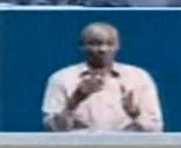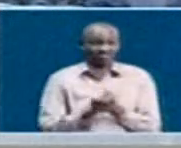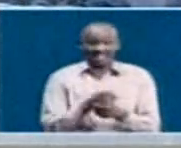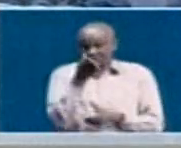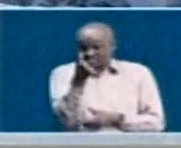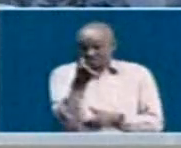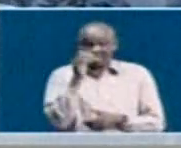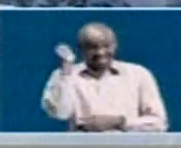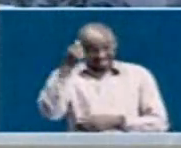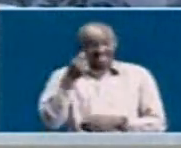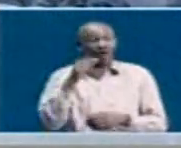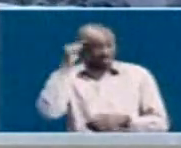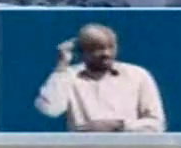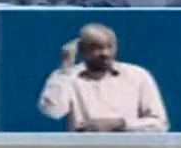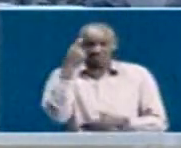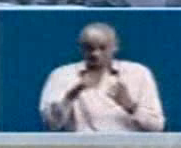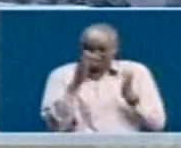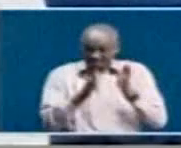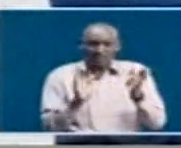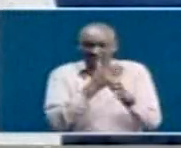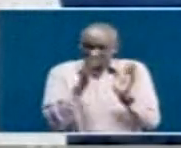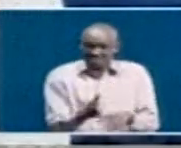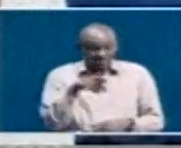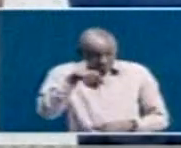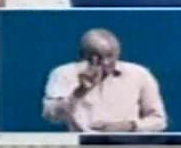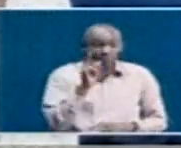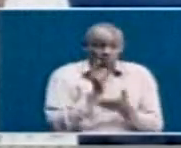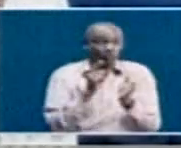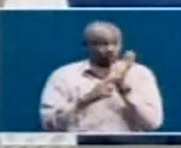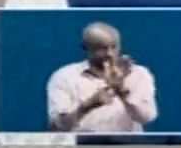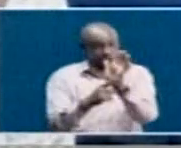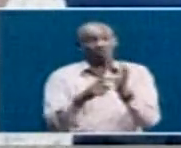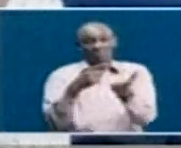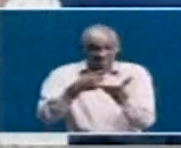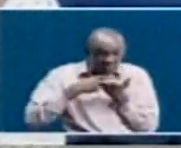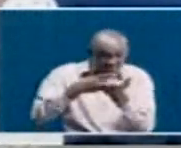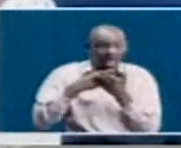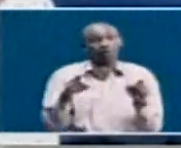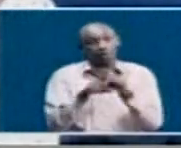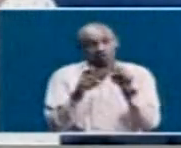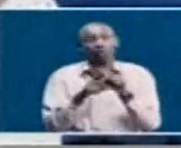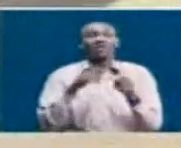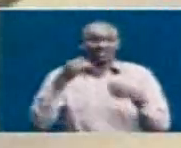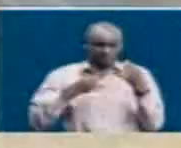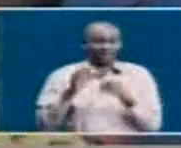Kwenye Kenya halisi, msanii Sanaipei Tande atupambia Kenya halisi kwa majadiliano na burudani.